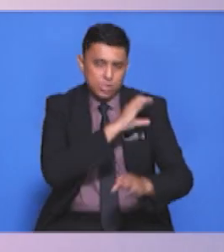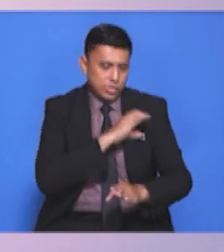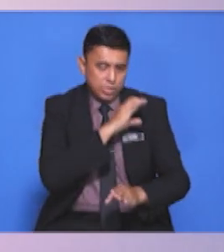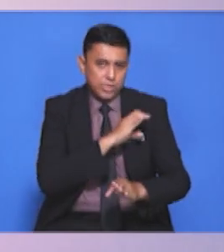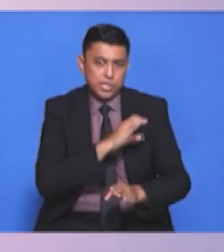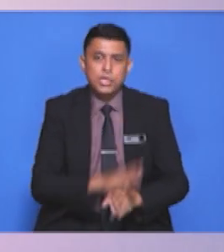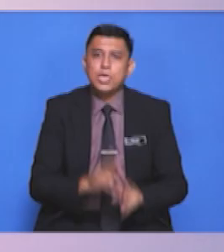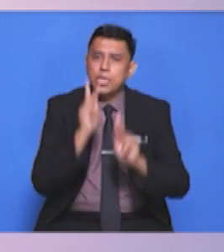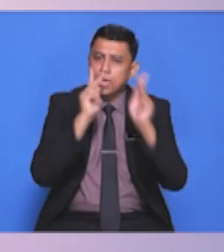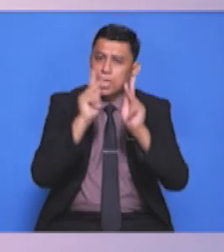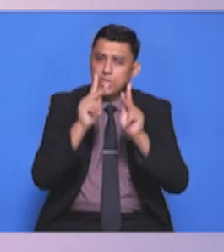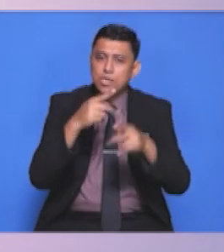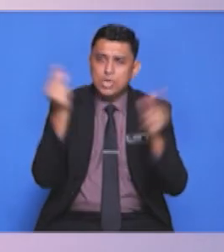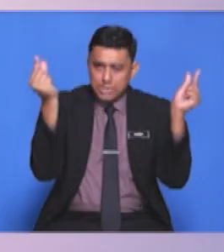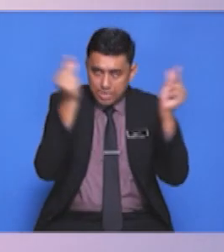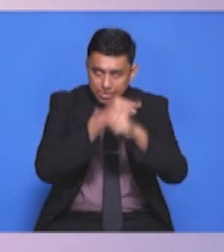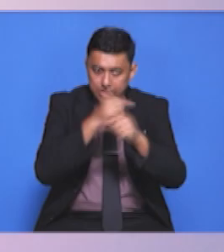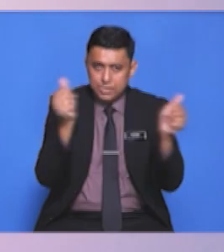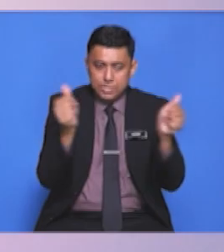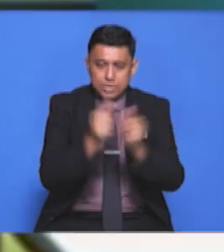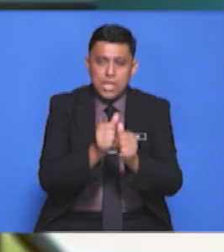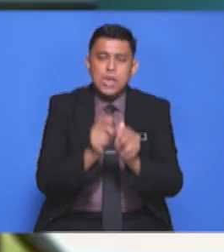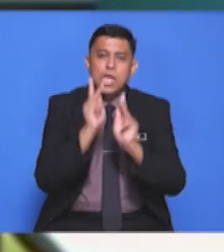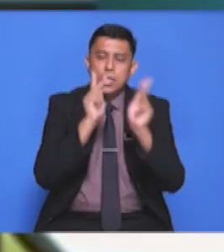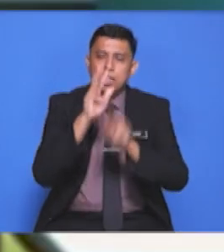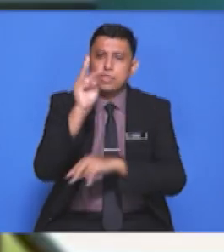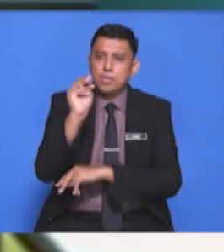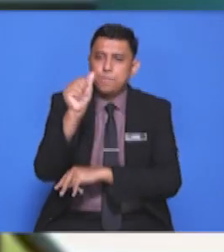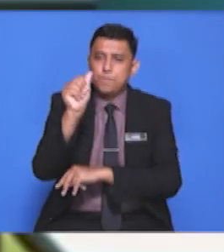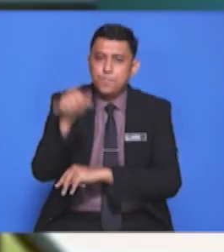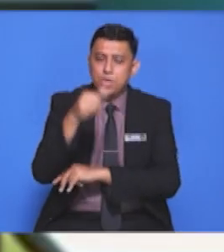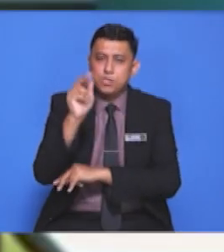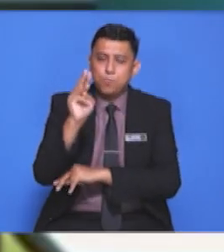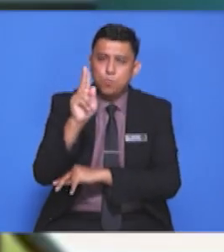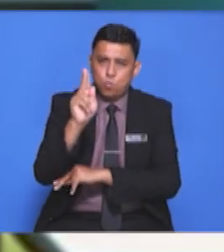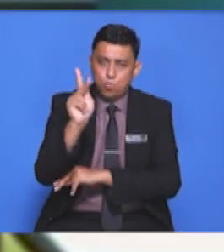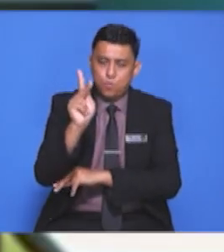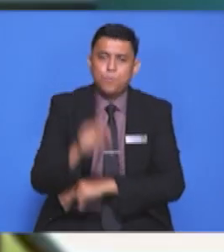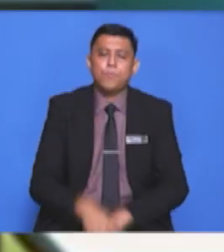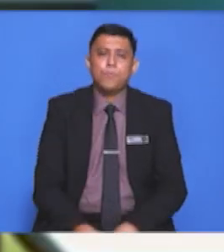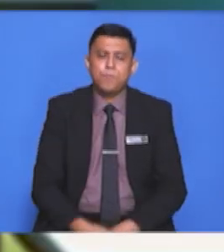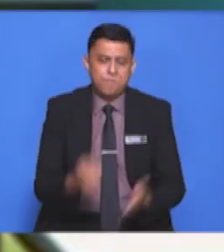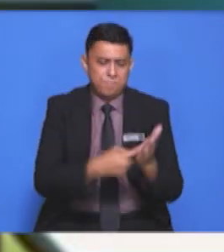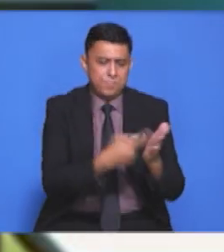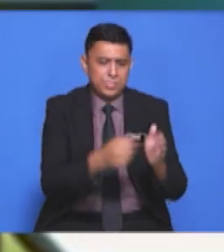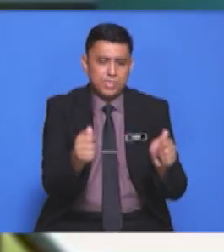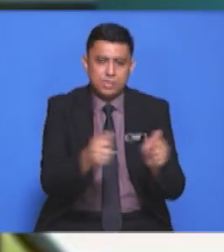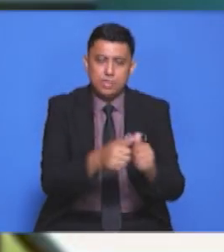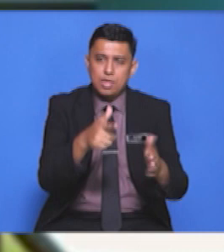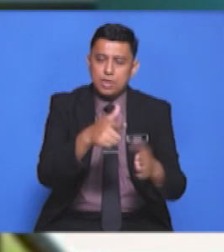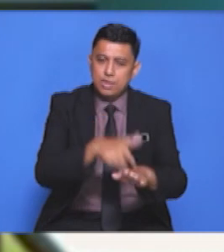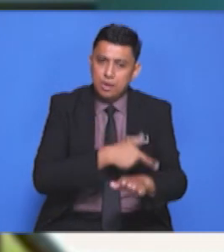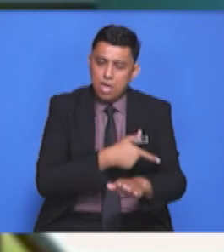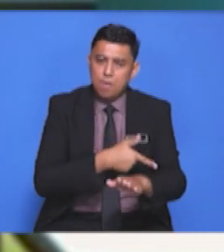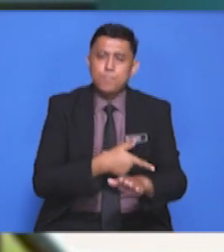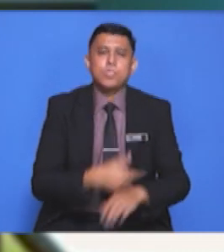dengan kata majemuk sebelum kita memulihkan perbincangan dengan lebih jauh terlebih